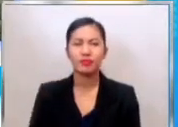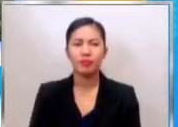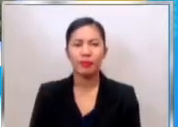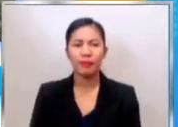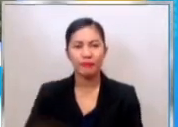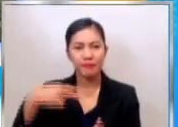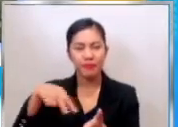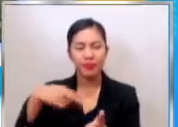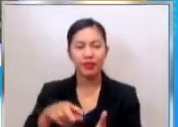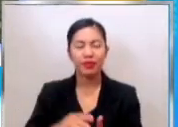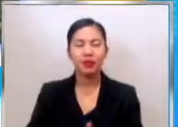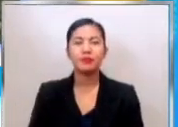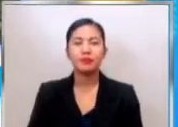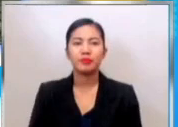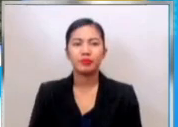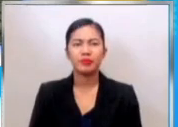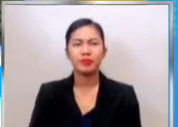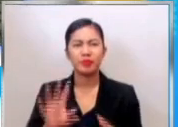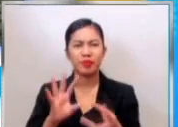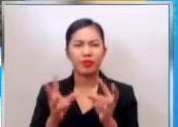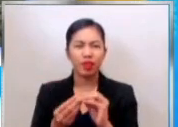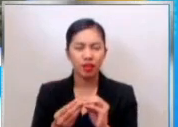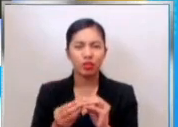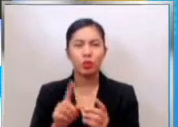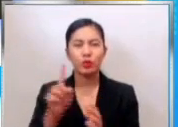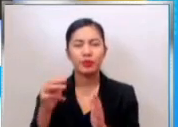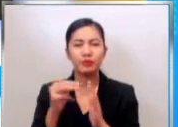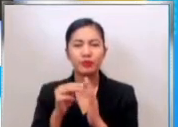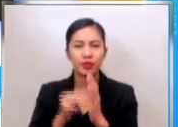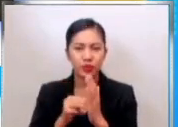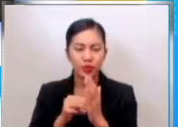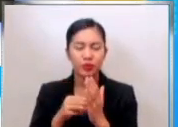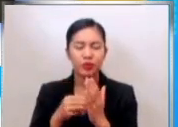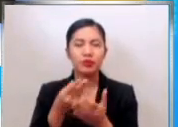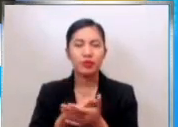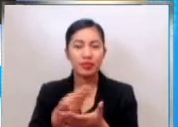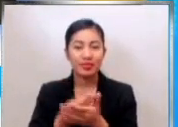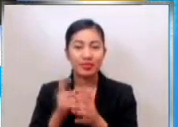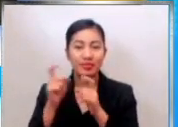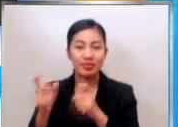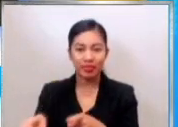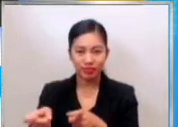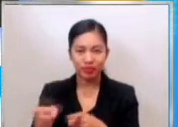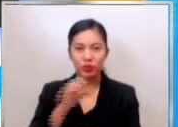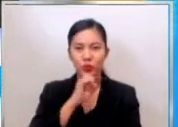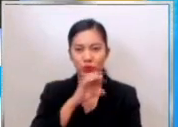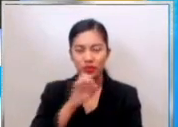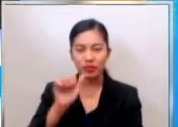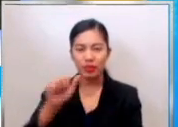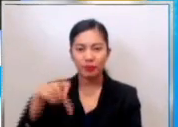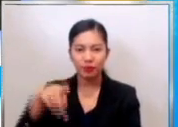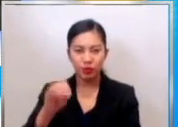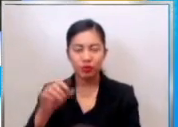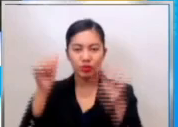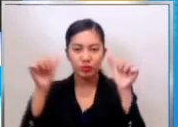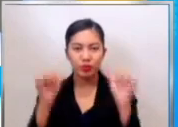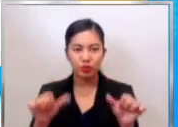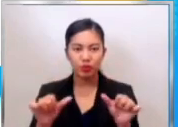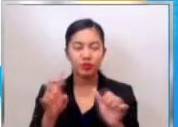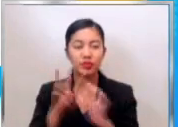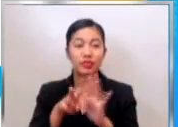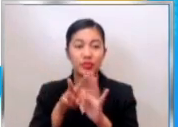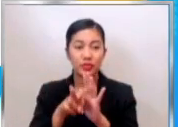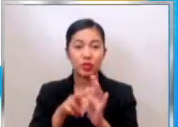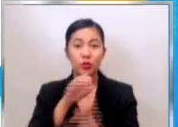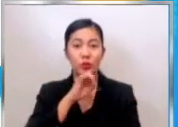Sa kabuuan, nagkakahalaga ng 1 million pesos ang regalo ni Lola sa apo. Kwento ng uploader na kaugalian na raw ni Lola Adelina